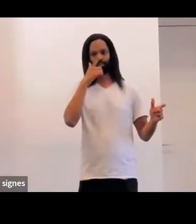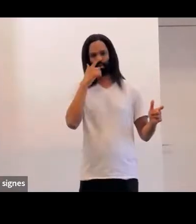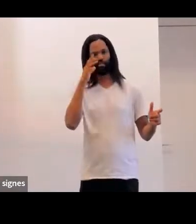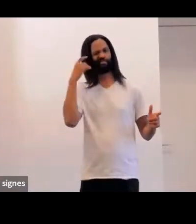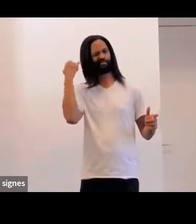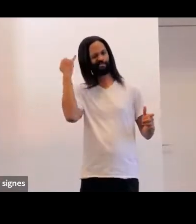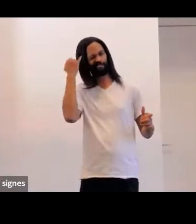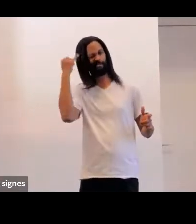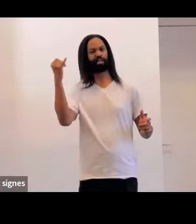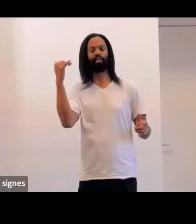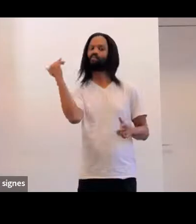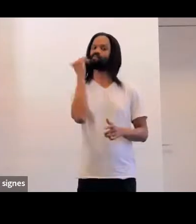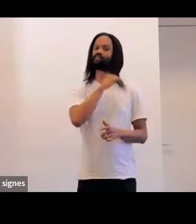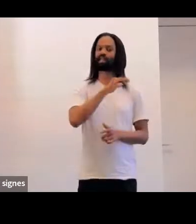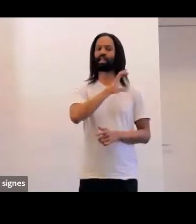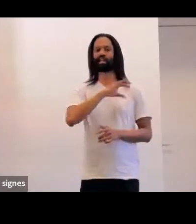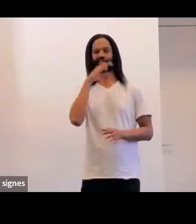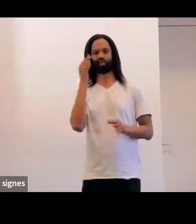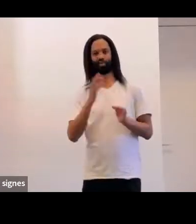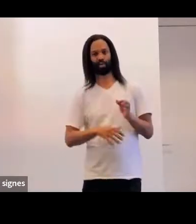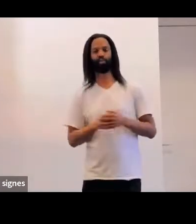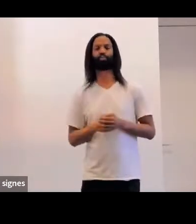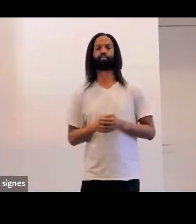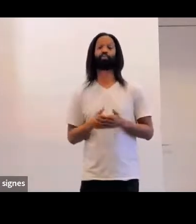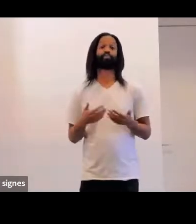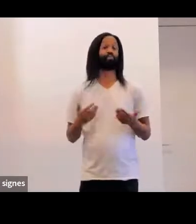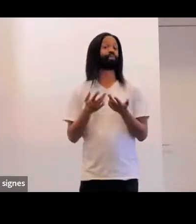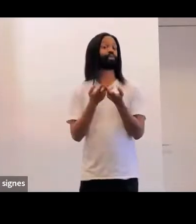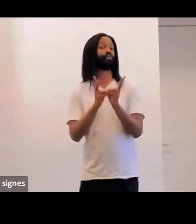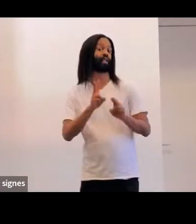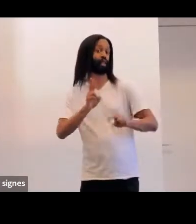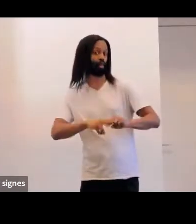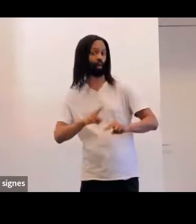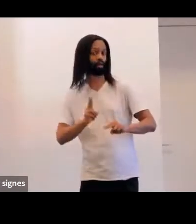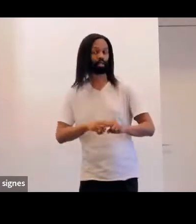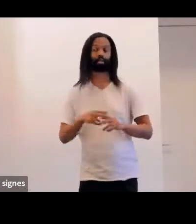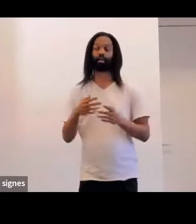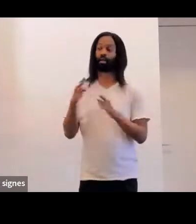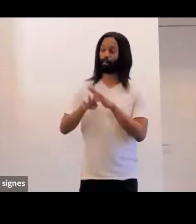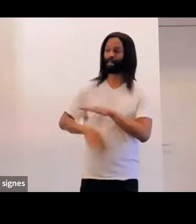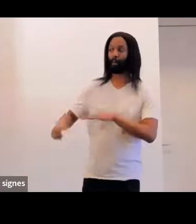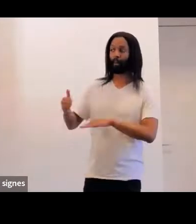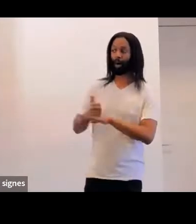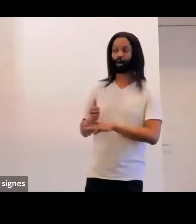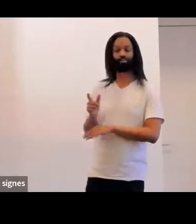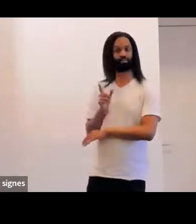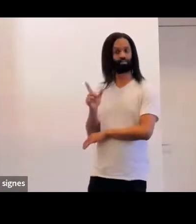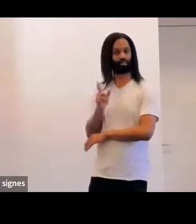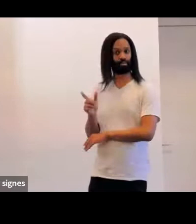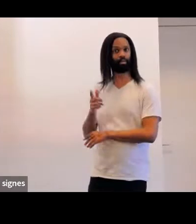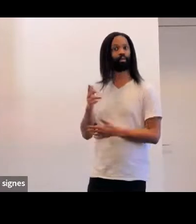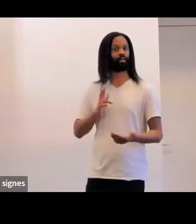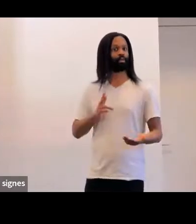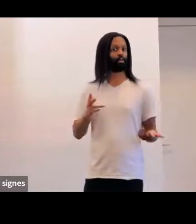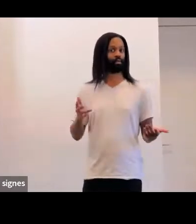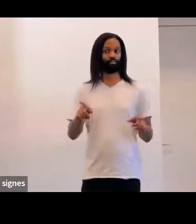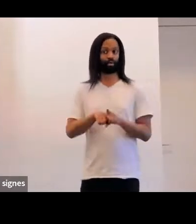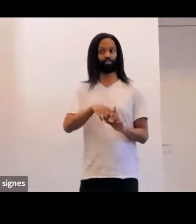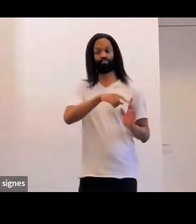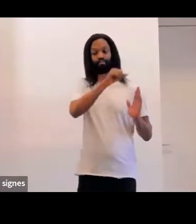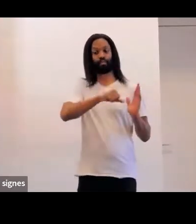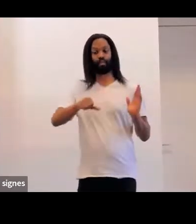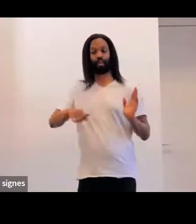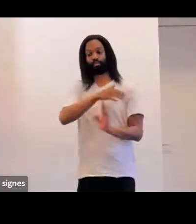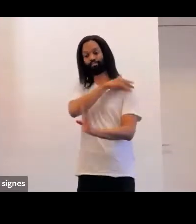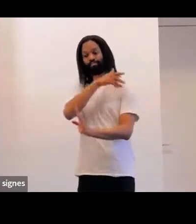Et en tout cas, la ville de Nancy, comme la métropole, sera, comme elle l'est depuis plusieurs mois, activement